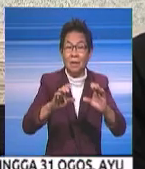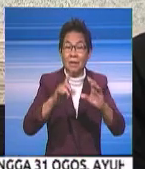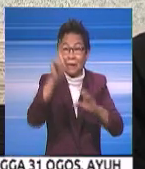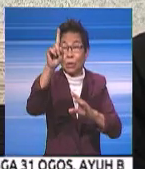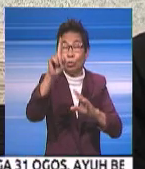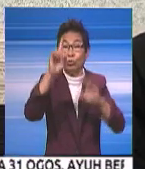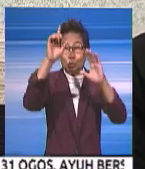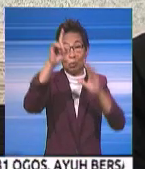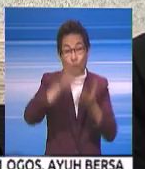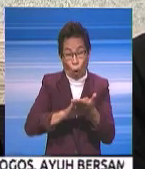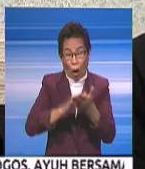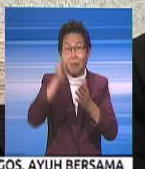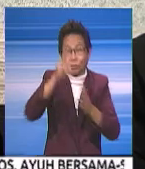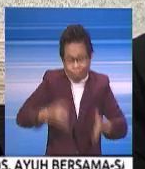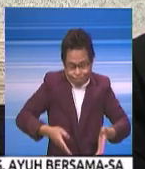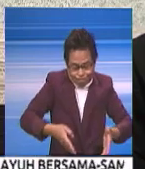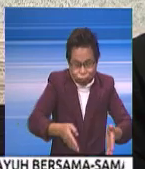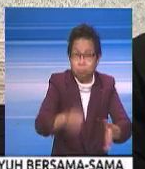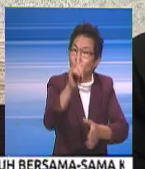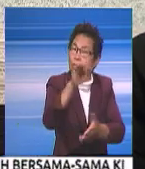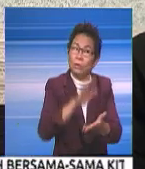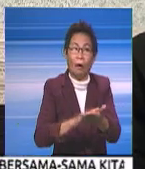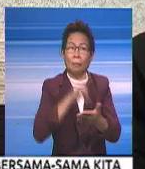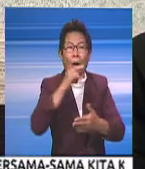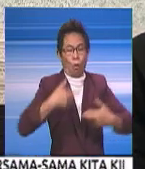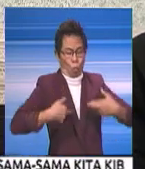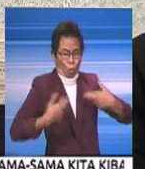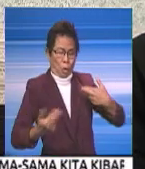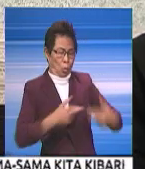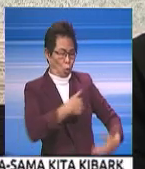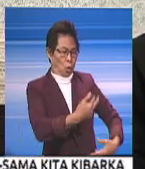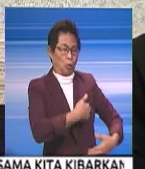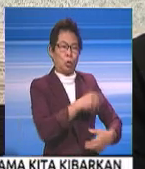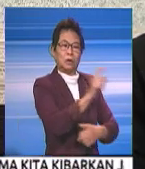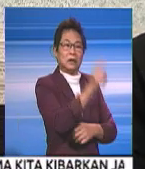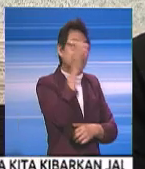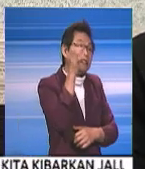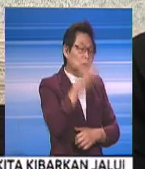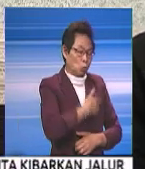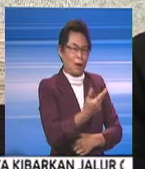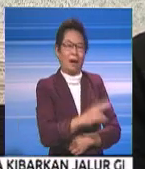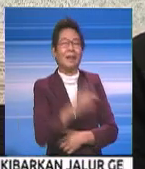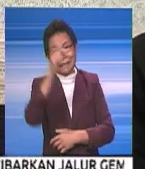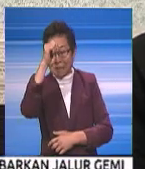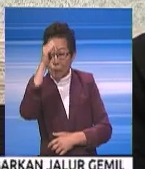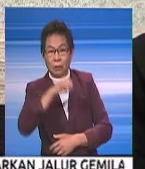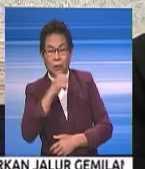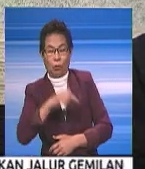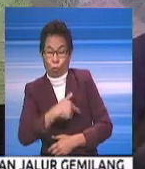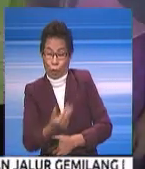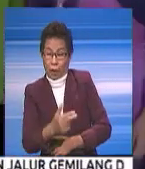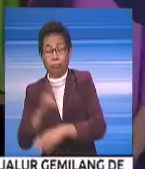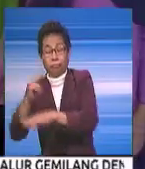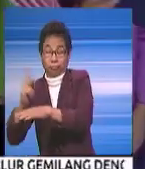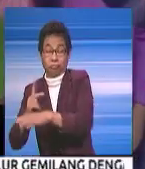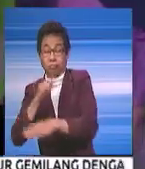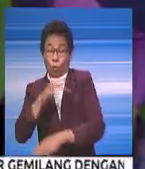satu aliran yang tidak merugikan mana-mana pihak, saya kira kita boleh mula berbincang.